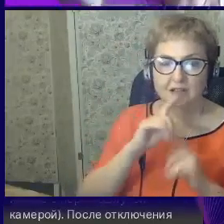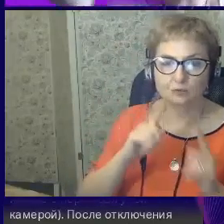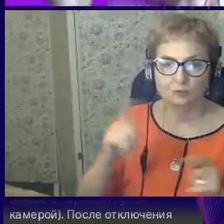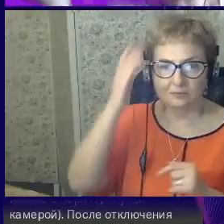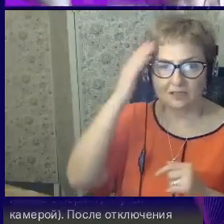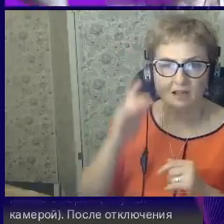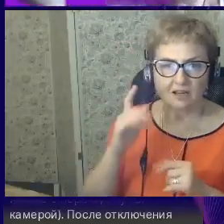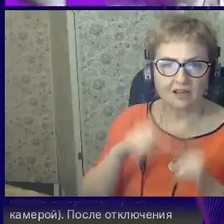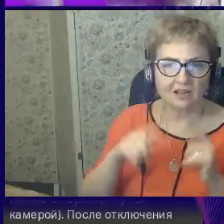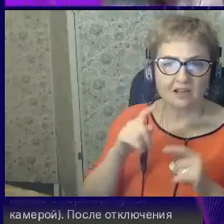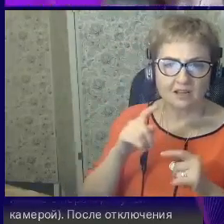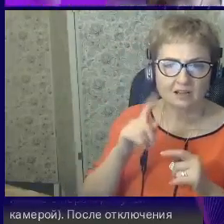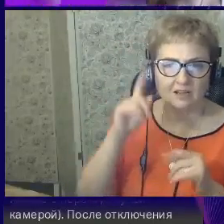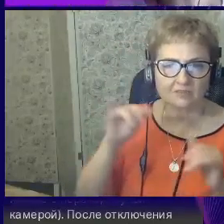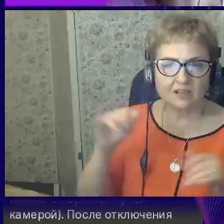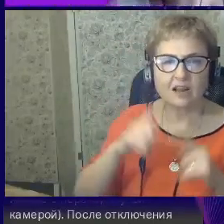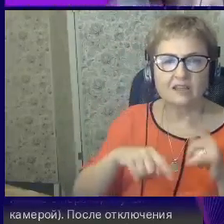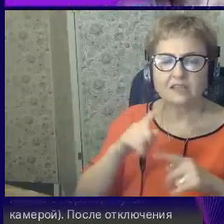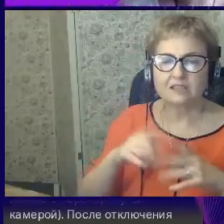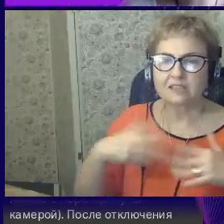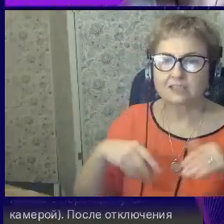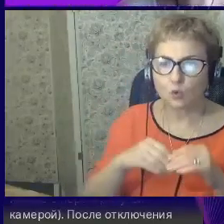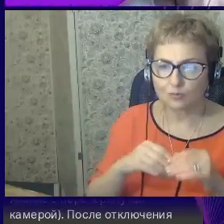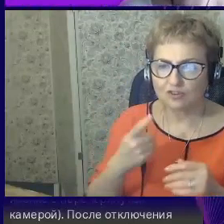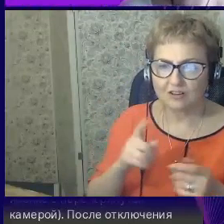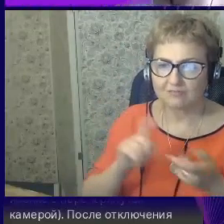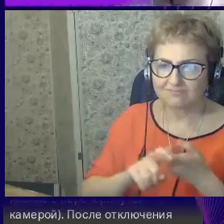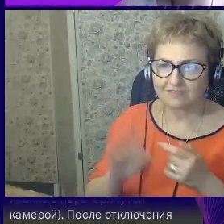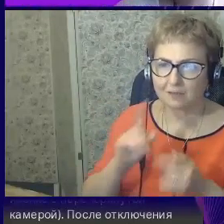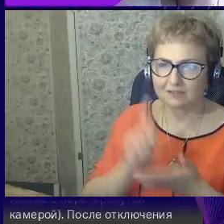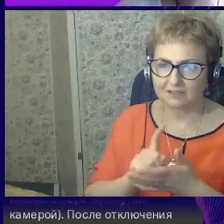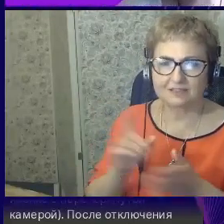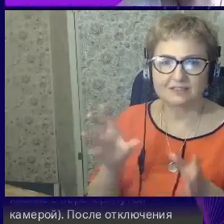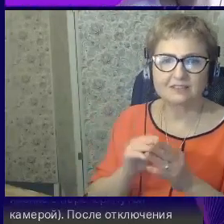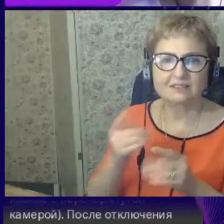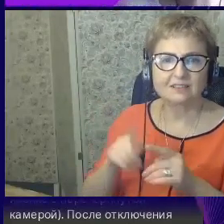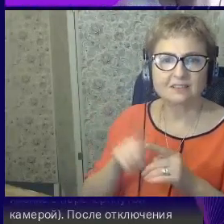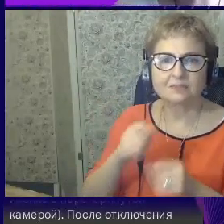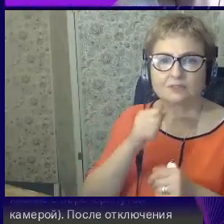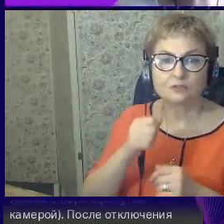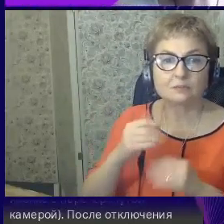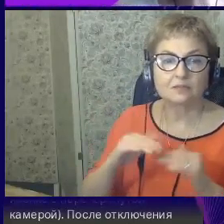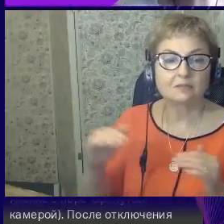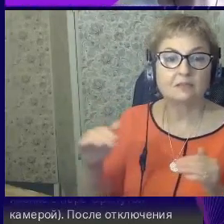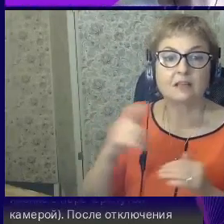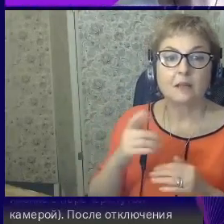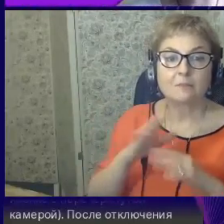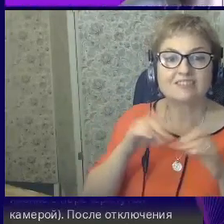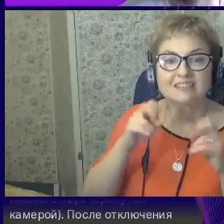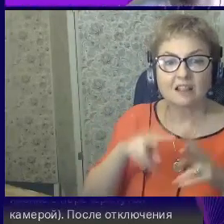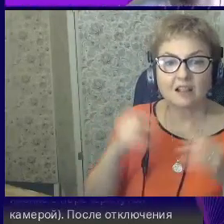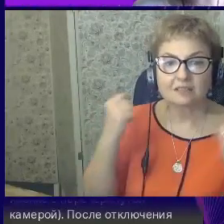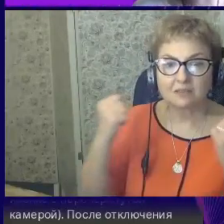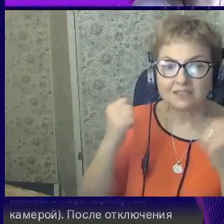Это родительское сообщество, которое неотделимо от этих людей, от этих детей, от этих молодых взрослых. Это профессиональное спортивное